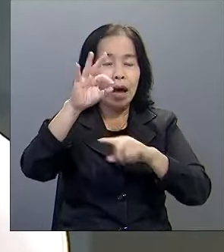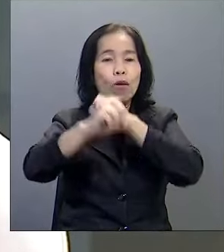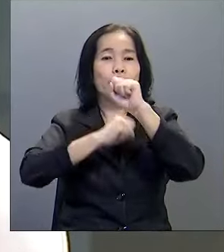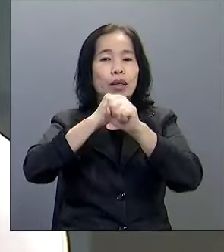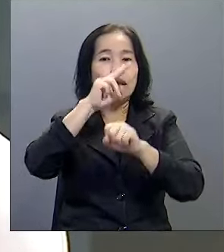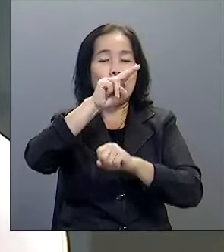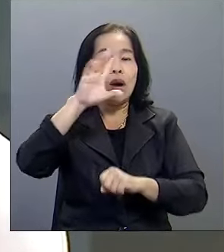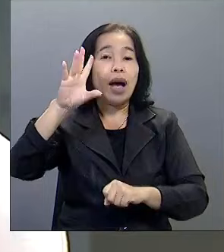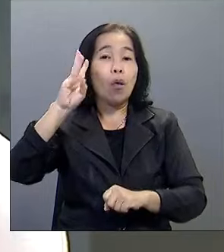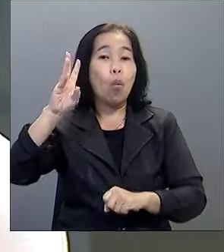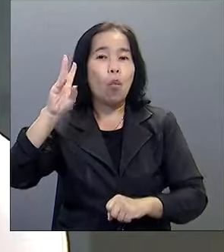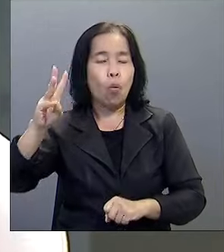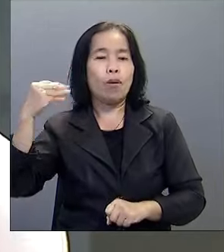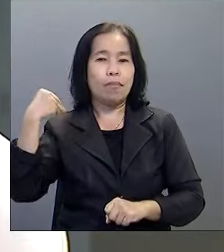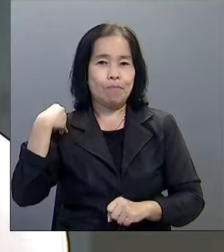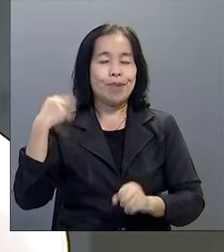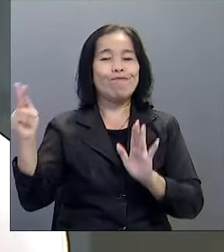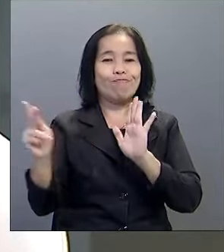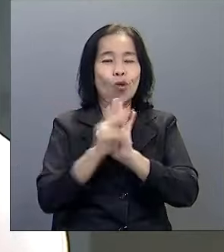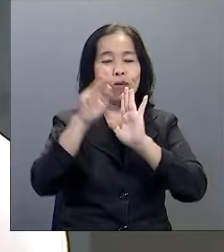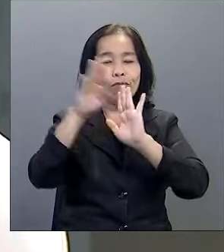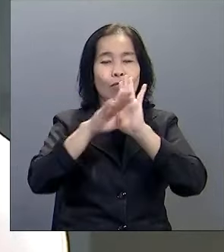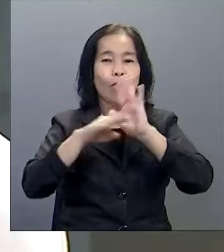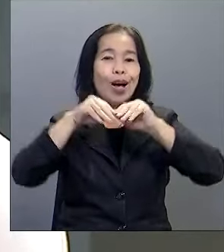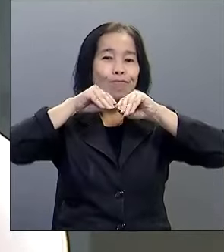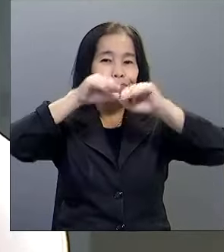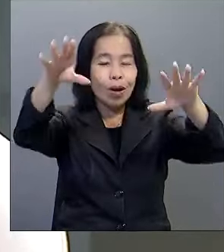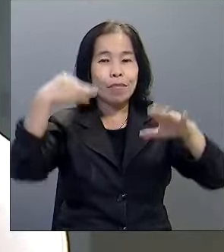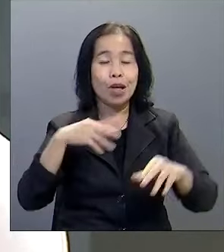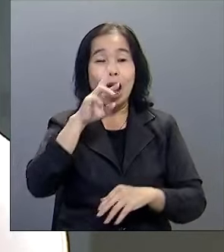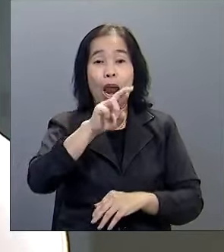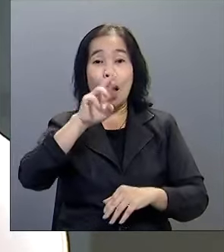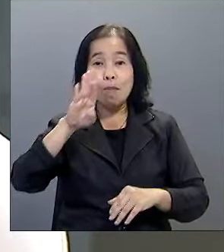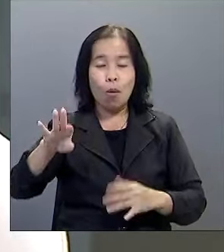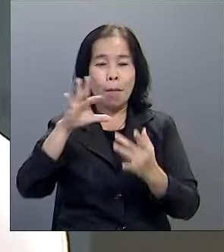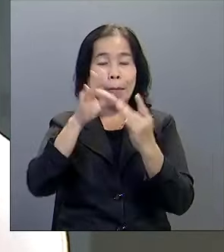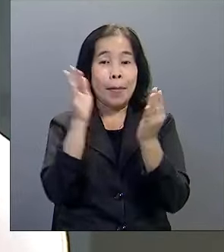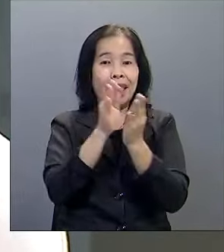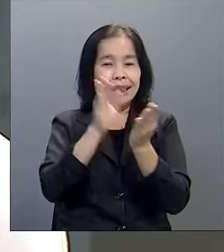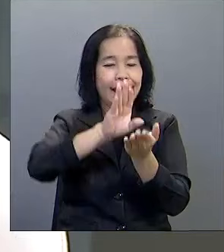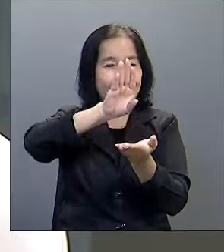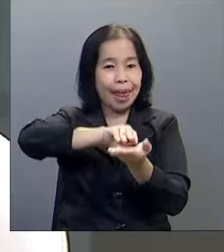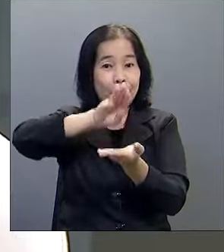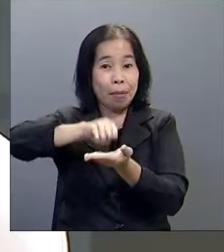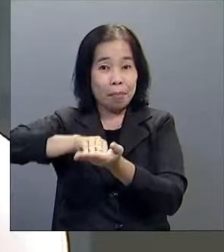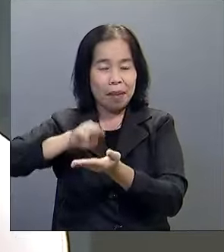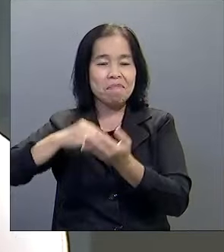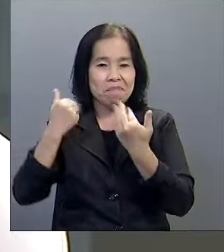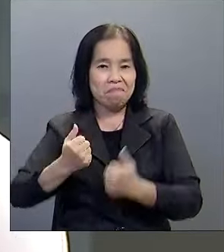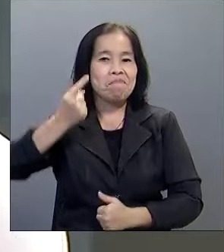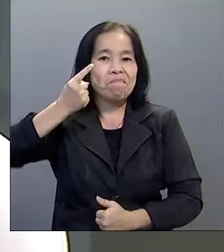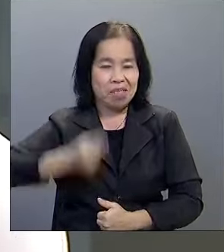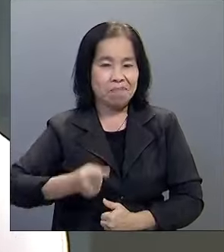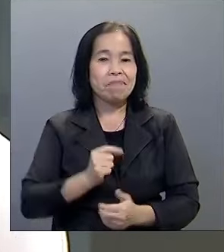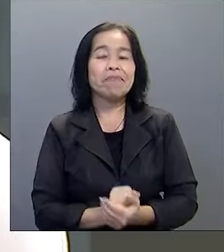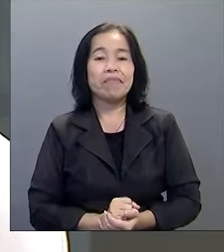จะมีเรื่องของการประกาศใช้ ระบบบรรธึกคะแนนความประพฤษของผู้ขบขี่ที่จะถูกนำมาใช้จริงแล้วค่คุผู้ชมคะ